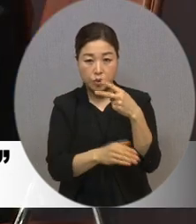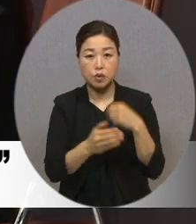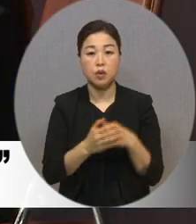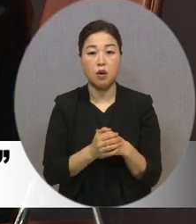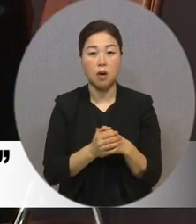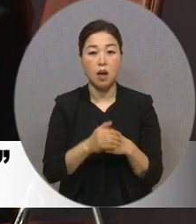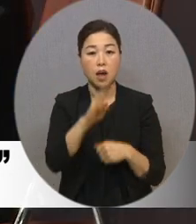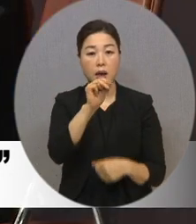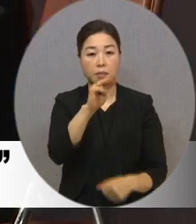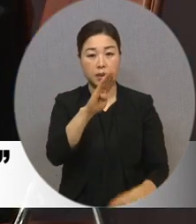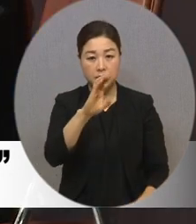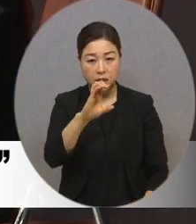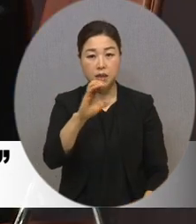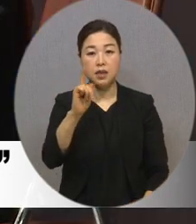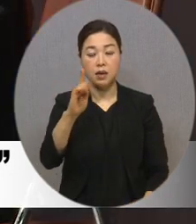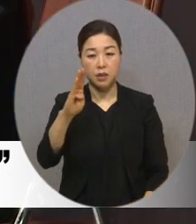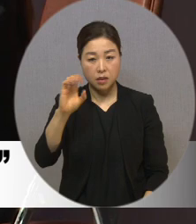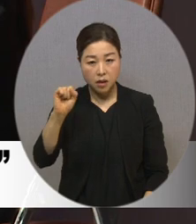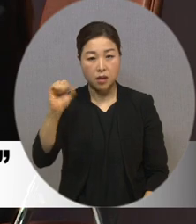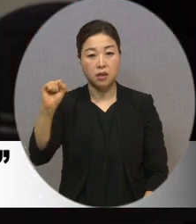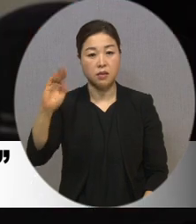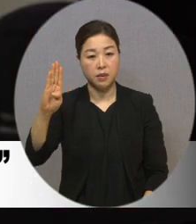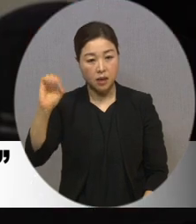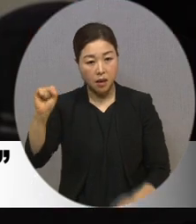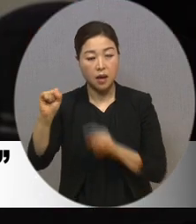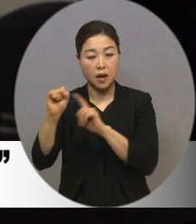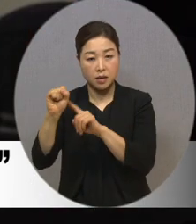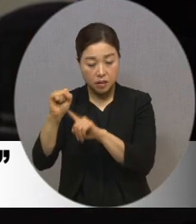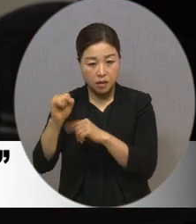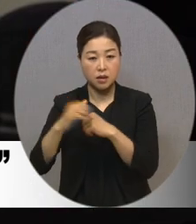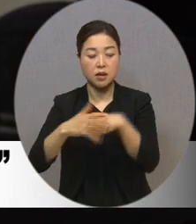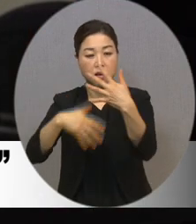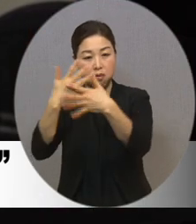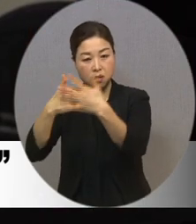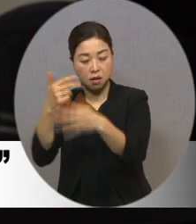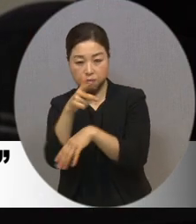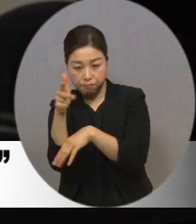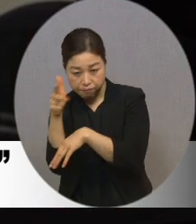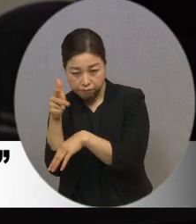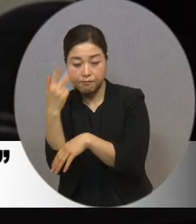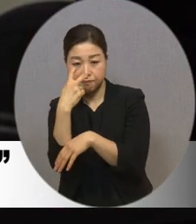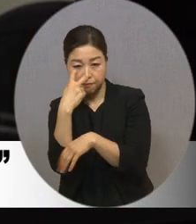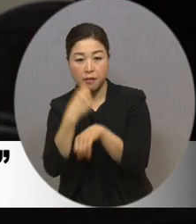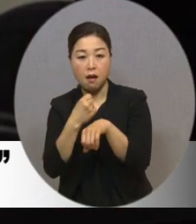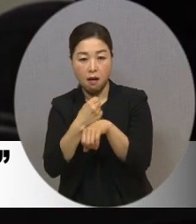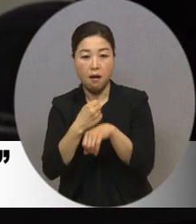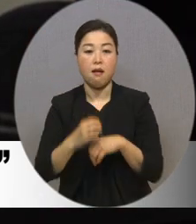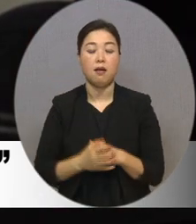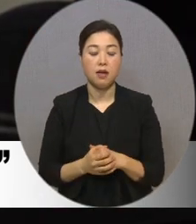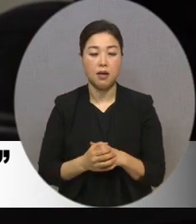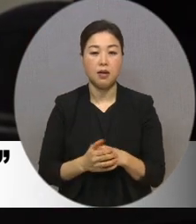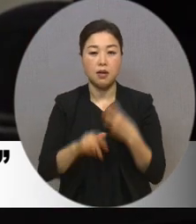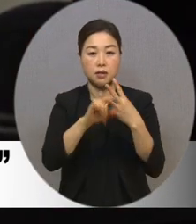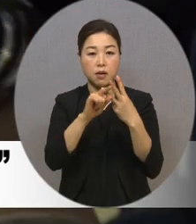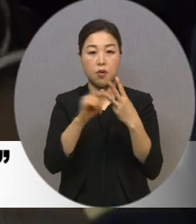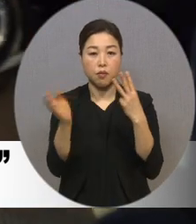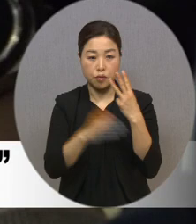수어 모니터링을 실시할 방침입니다. 또한 모니터링에 대한 결과를 3월부터 공표할